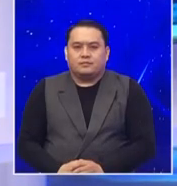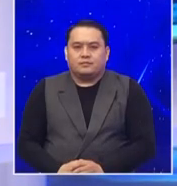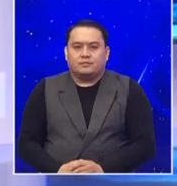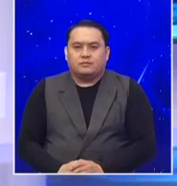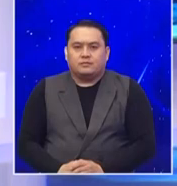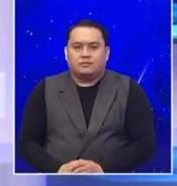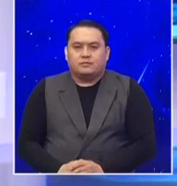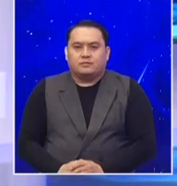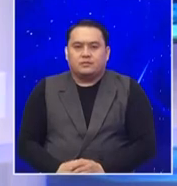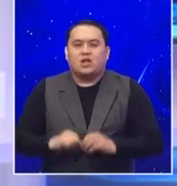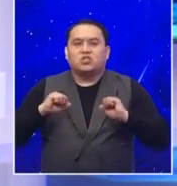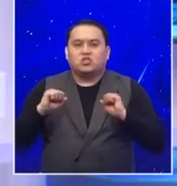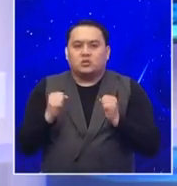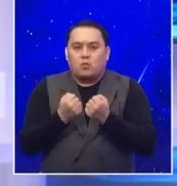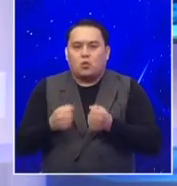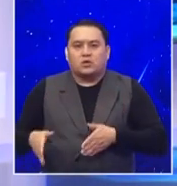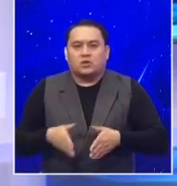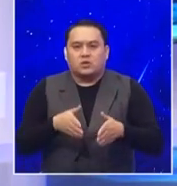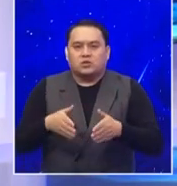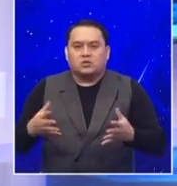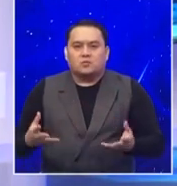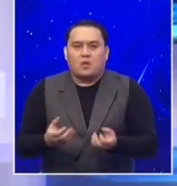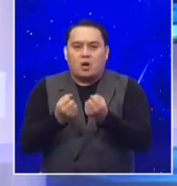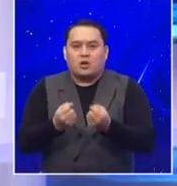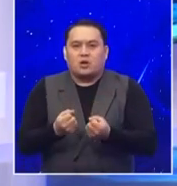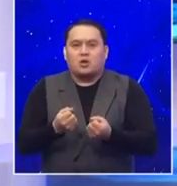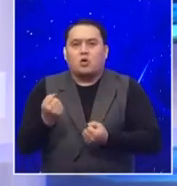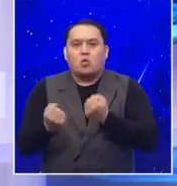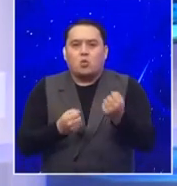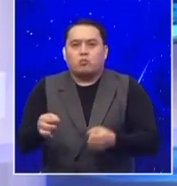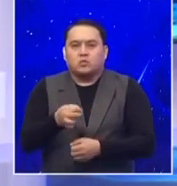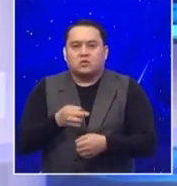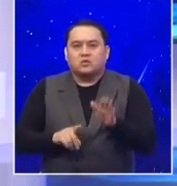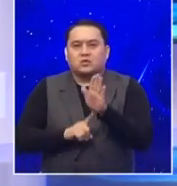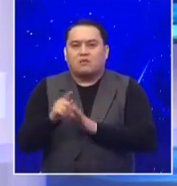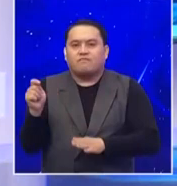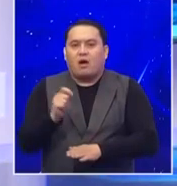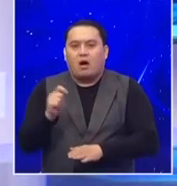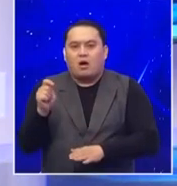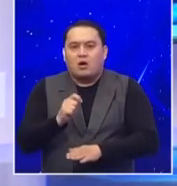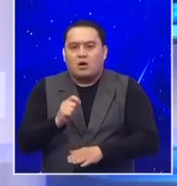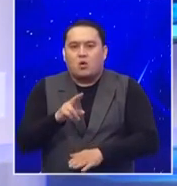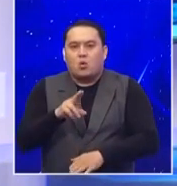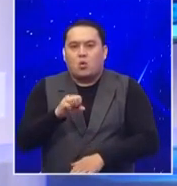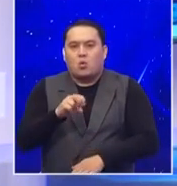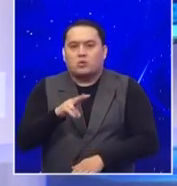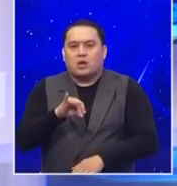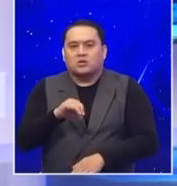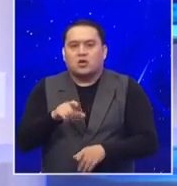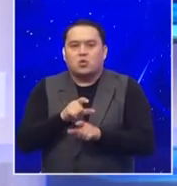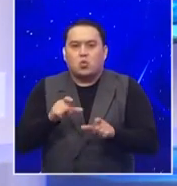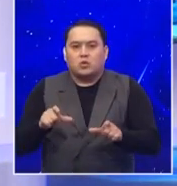Зима и дороги продолжают проверять на прочность спасатели и автолюбители области. В эти выходные в ущелье Кок-Лайсай машина с